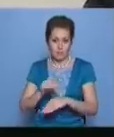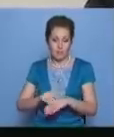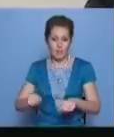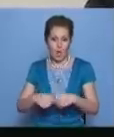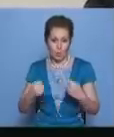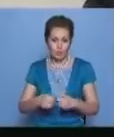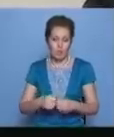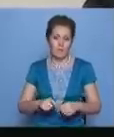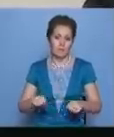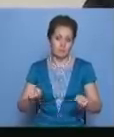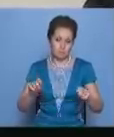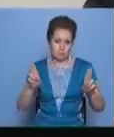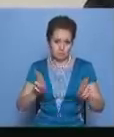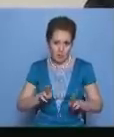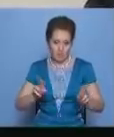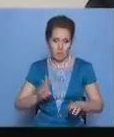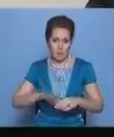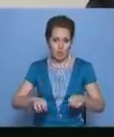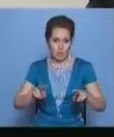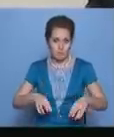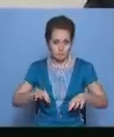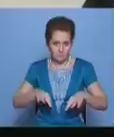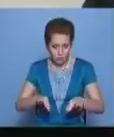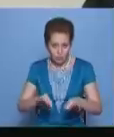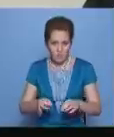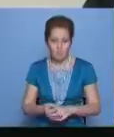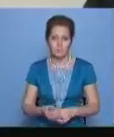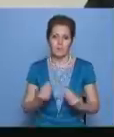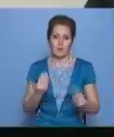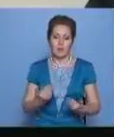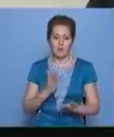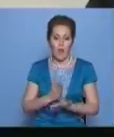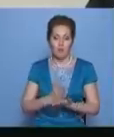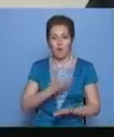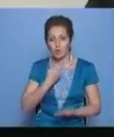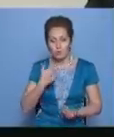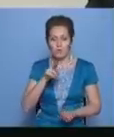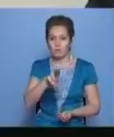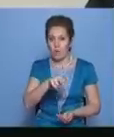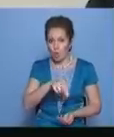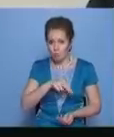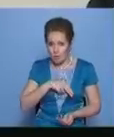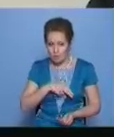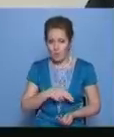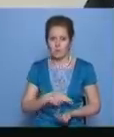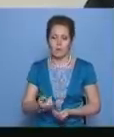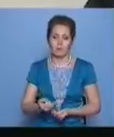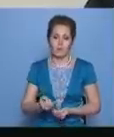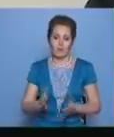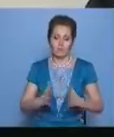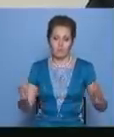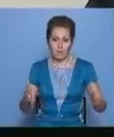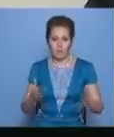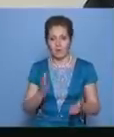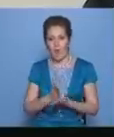дорожного движения является несоответствие требований по ширине проезжей части, по наличию дорожной разметки или несвоевременному обновлению, ширине тротуаров, по